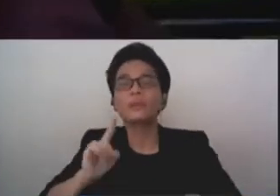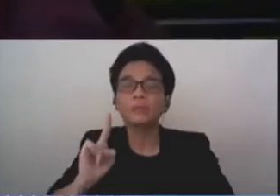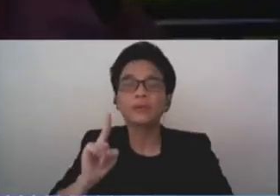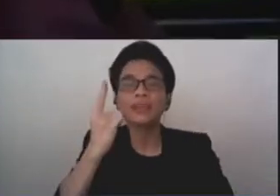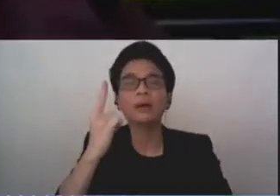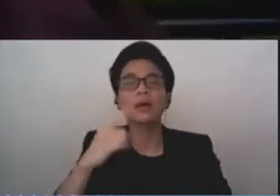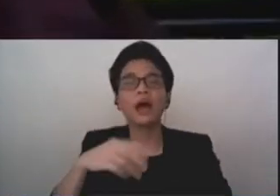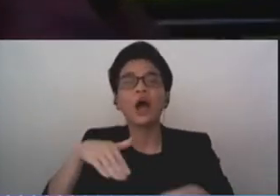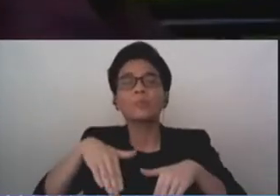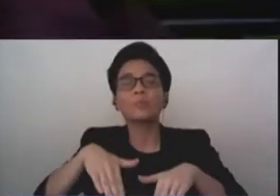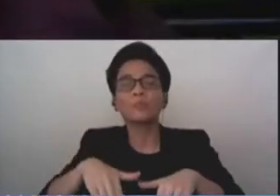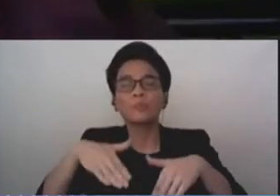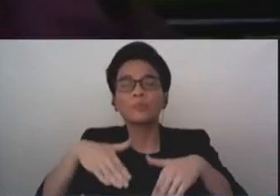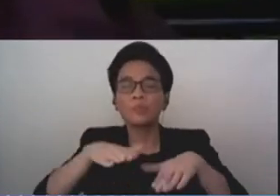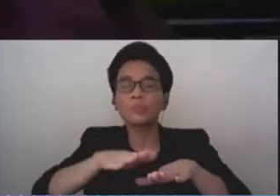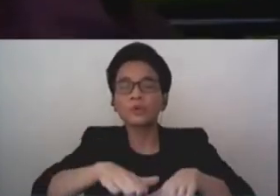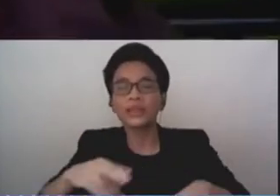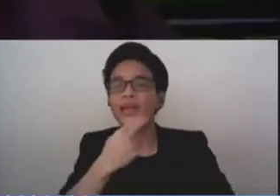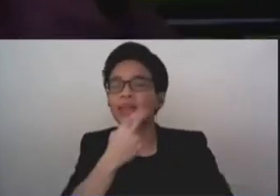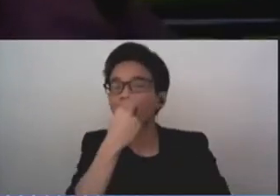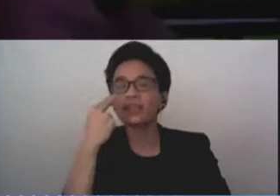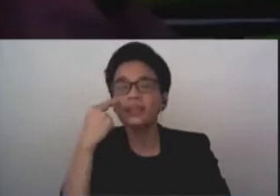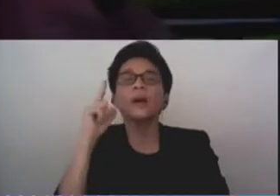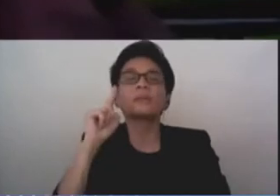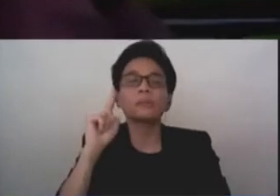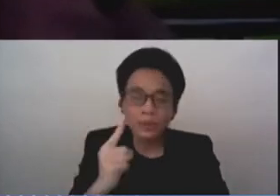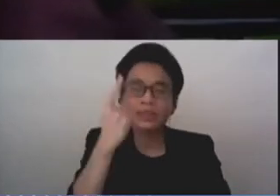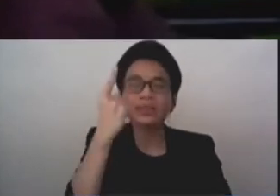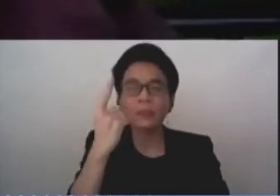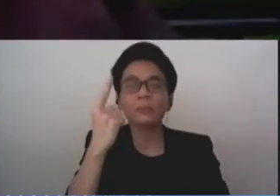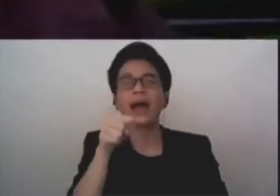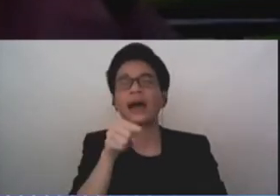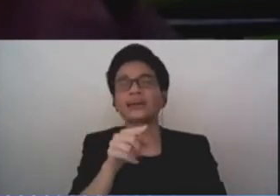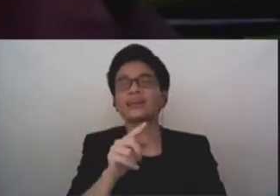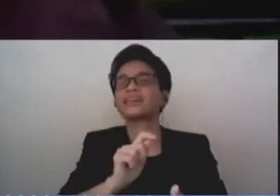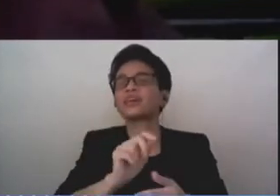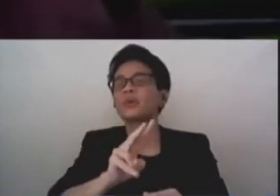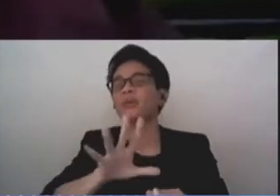pertama yang bersekolah di SMP 259.